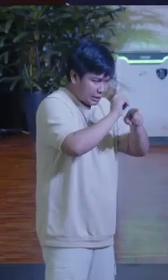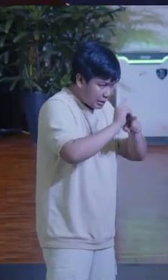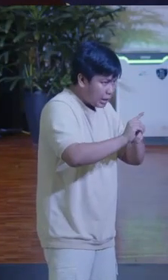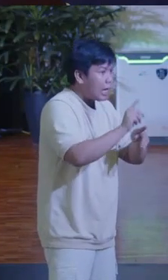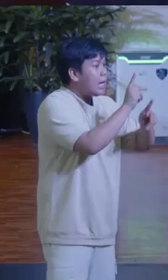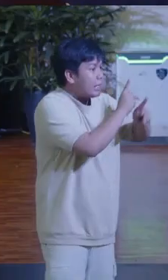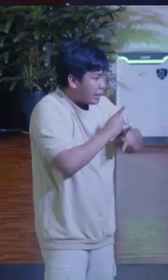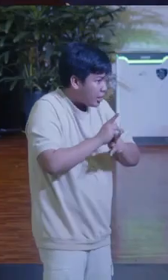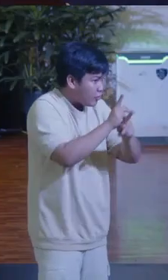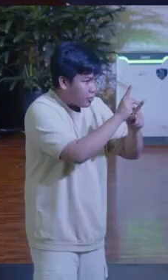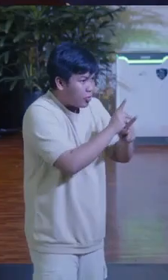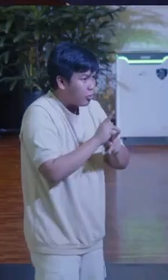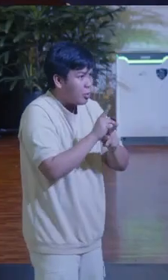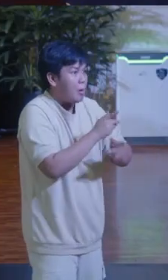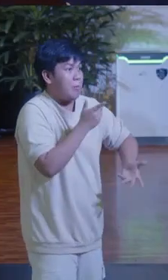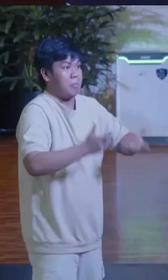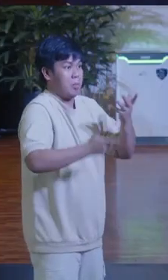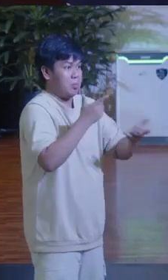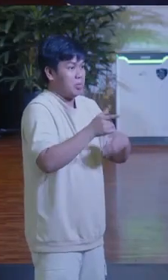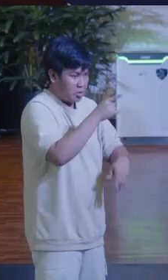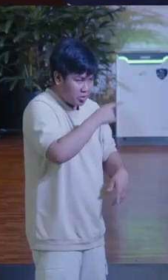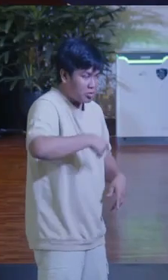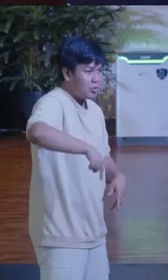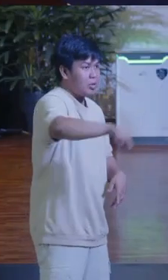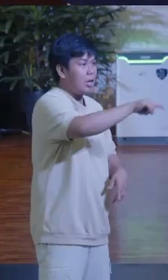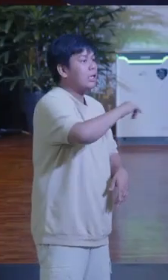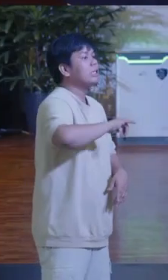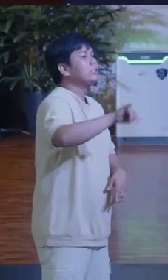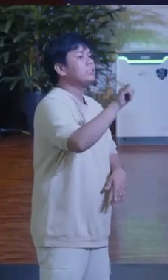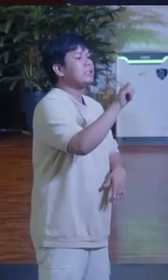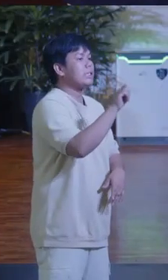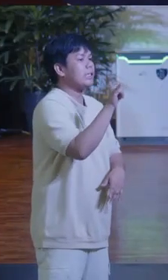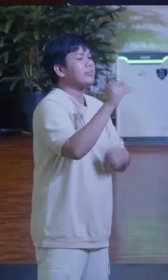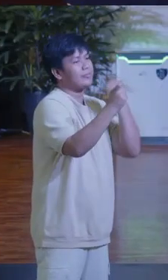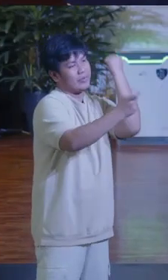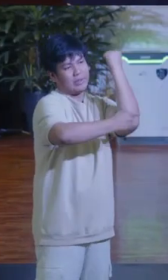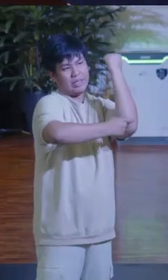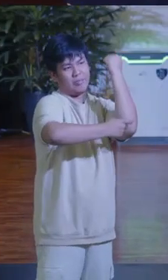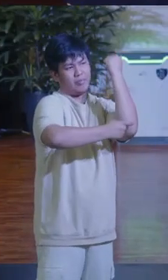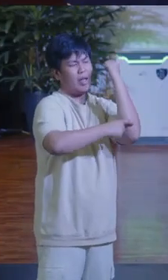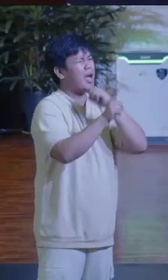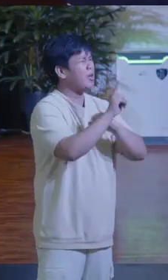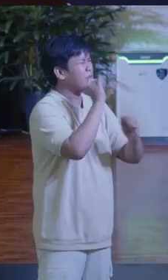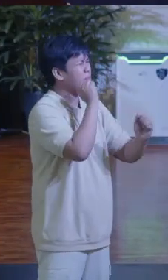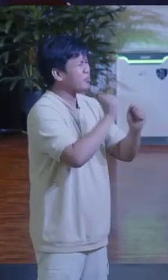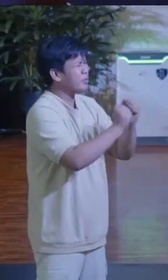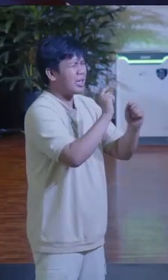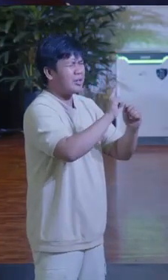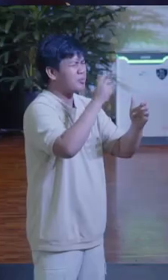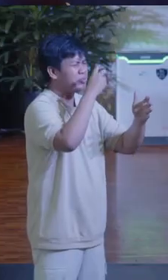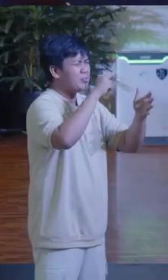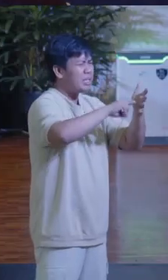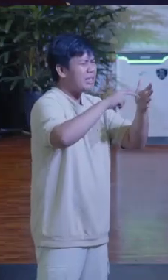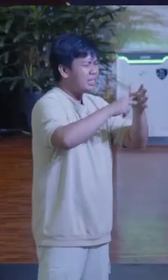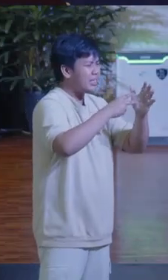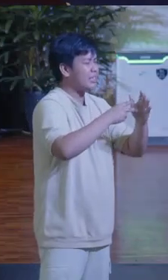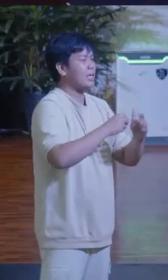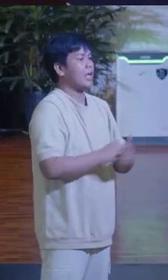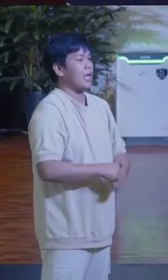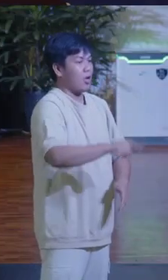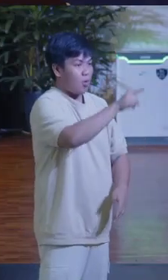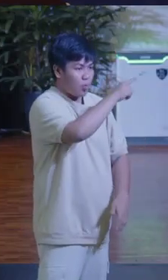yourself, lest you too be tempted. Sinasabi po nitong verse na ito na ang lahat